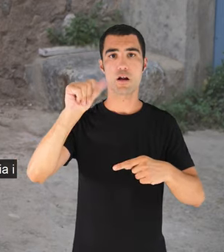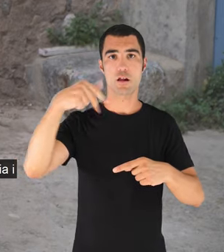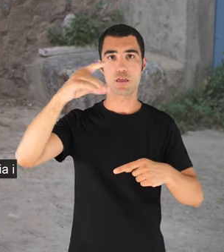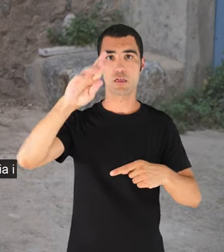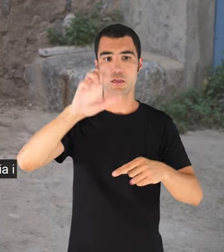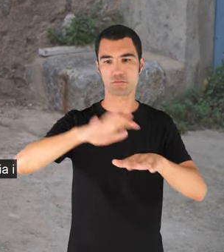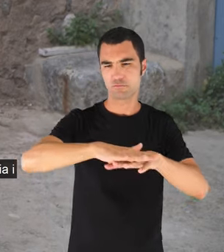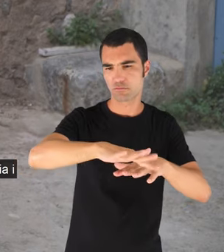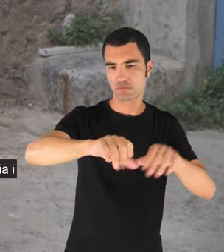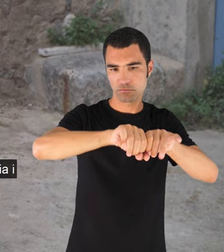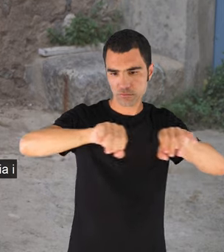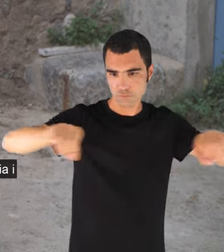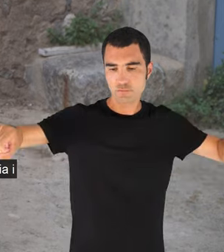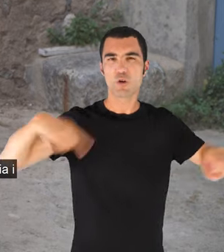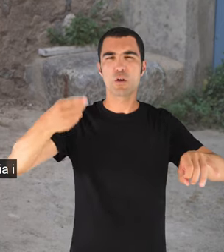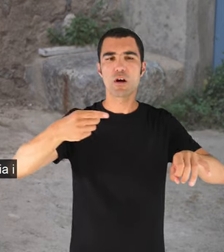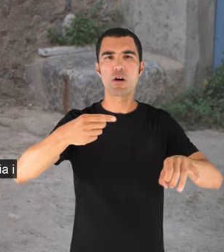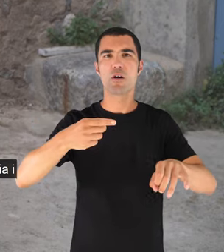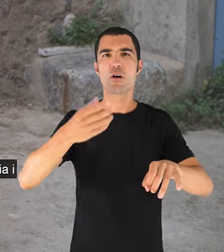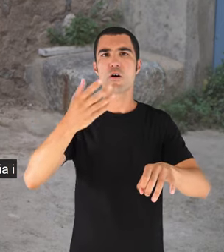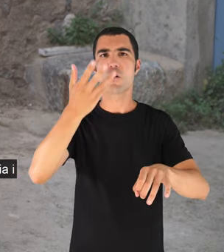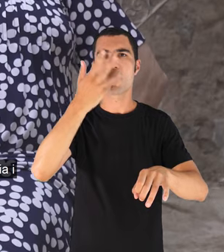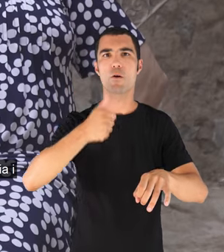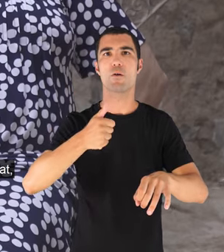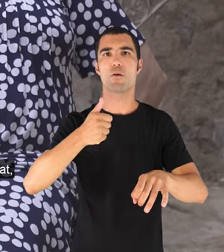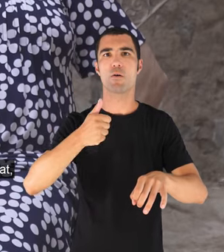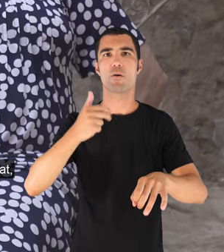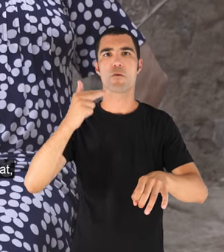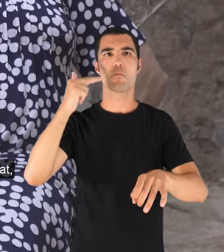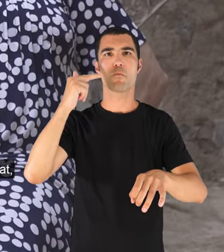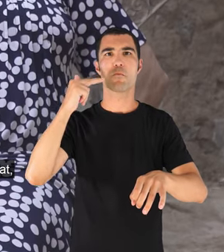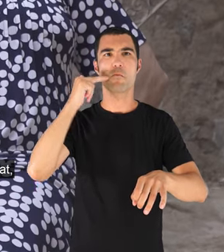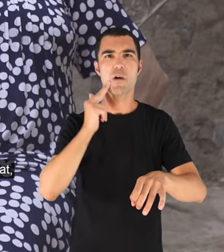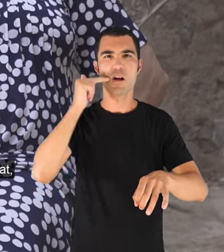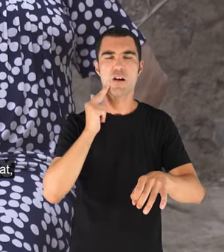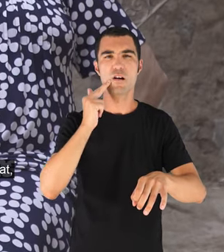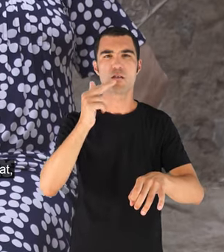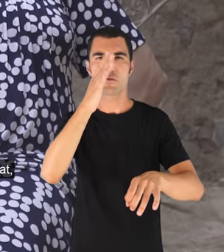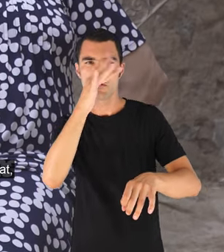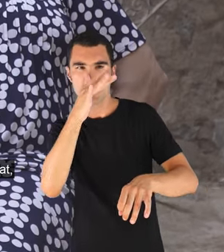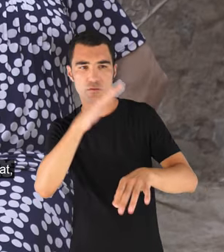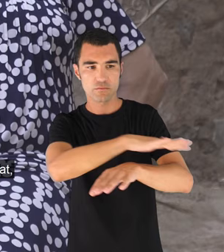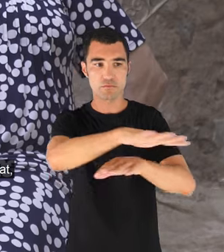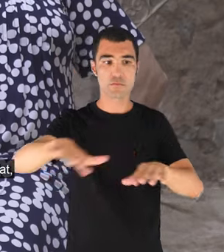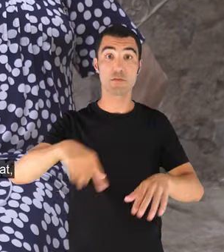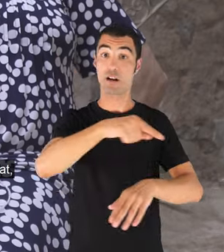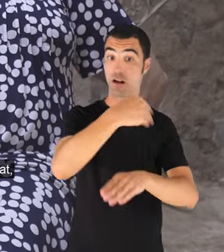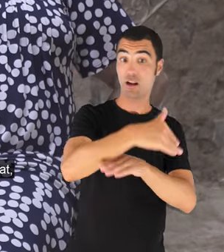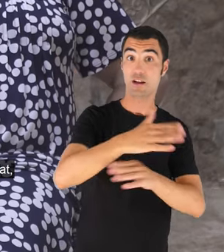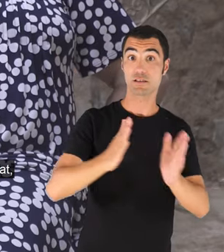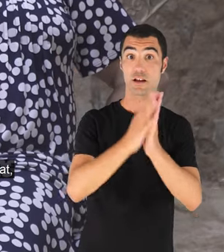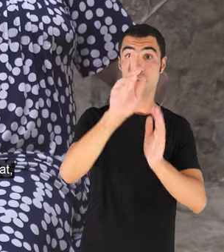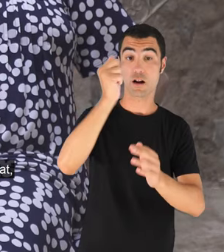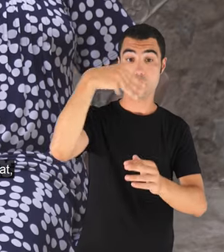abeixet, un marron un poc fruixet. En el carrer de Sant Ramon, les dones posaven un